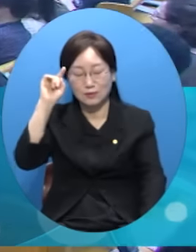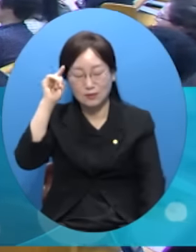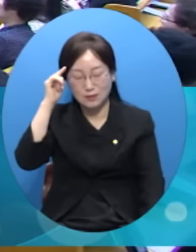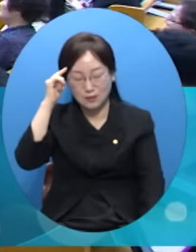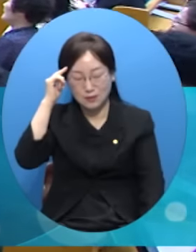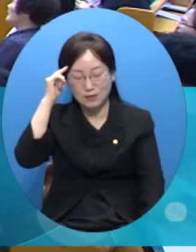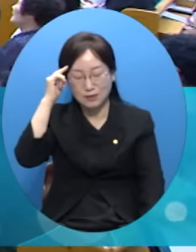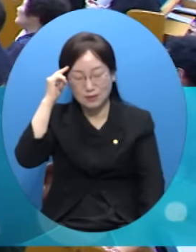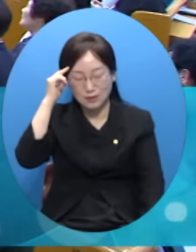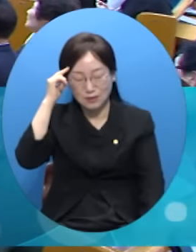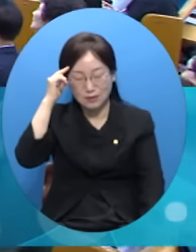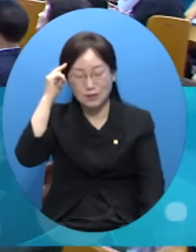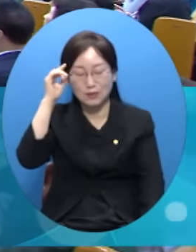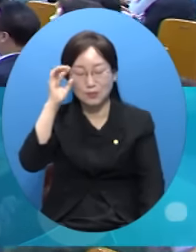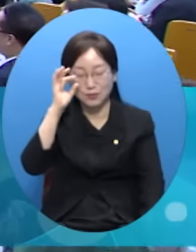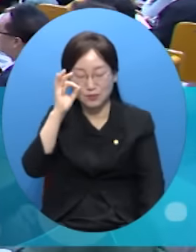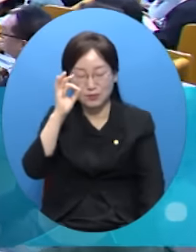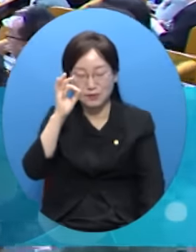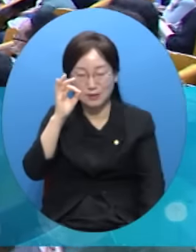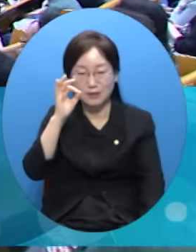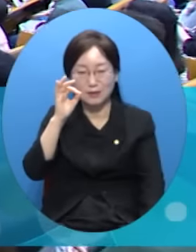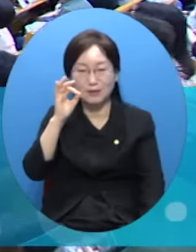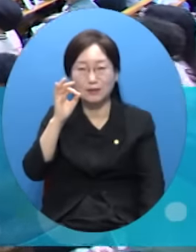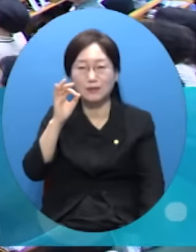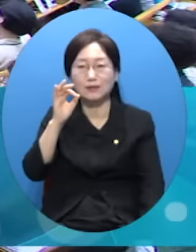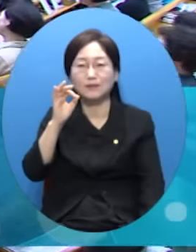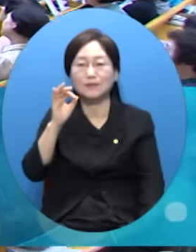약속 생각해 보네.